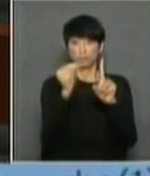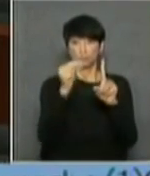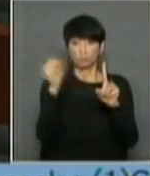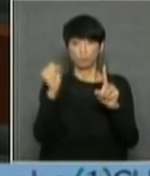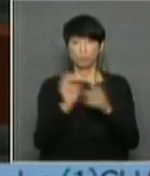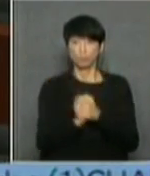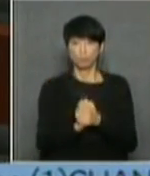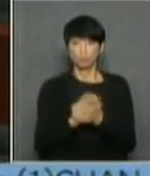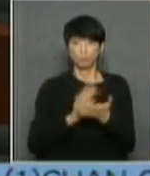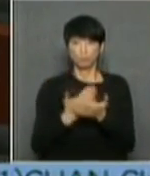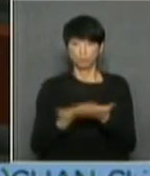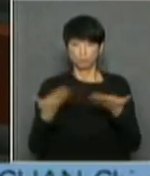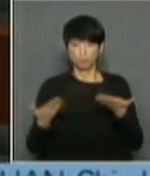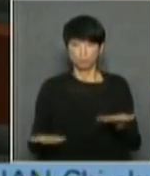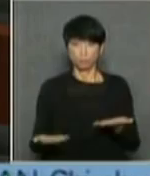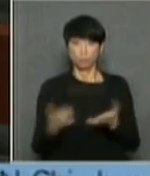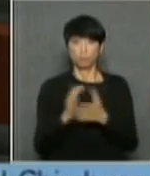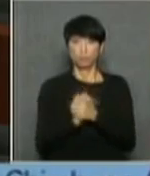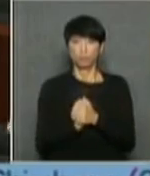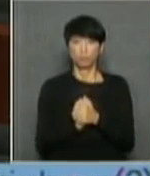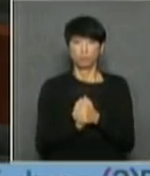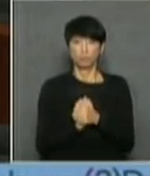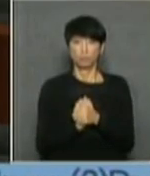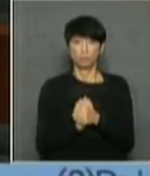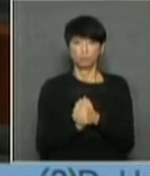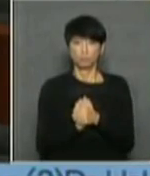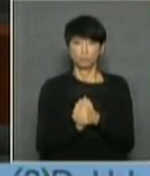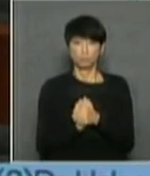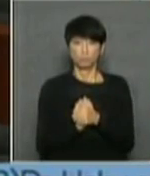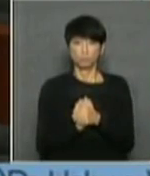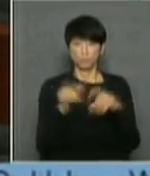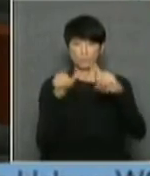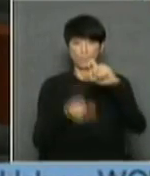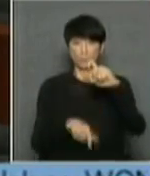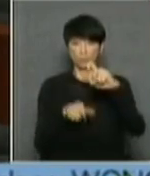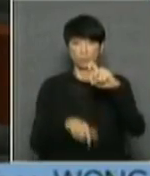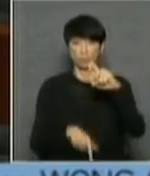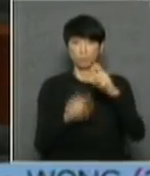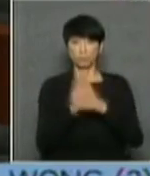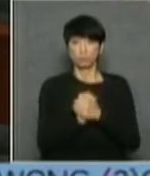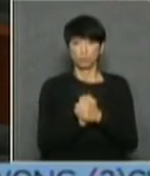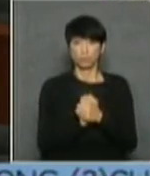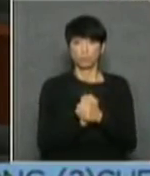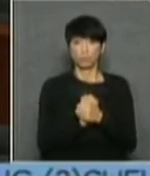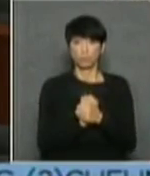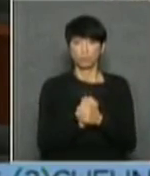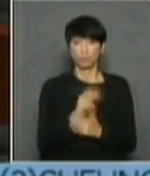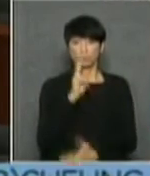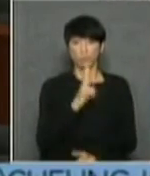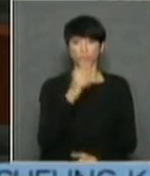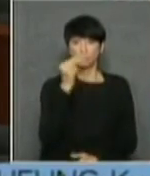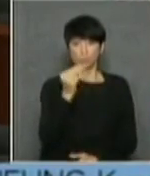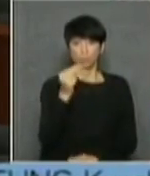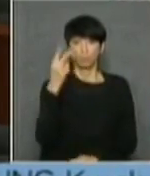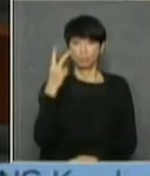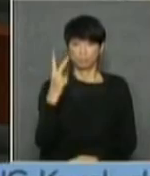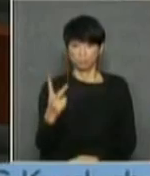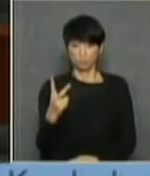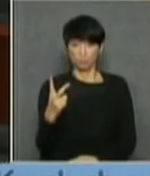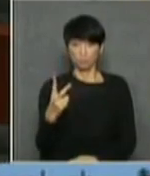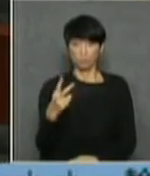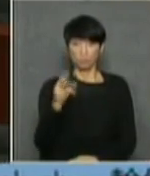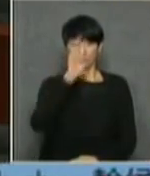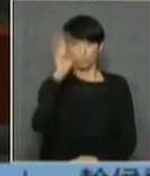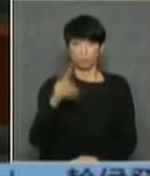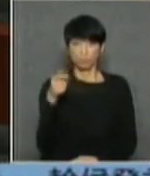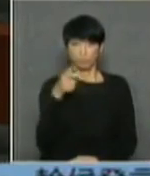但係到今期呢，即係九月份啦，呢、這個今期呢佢要交272蚊嘅水費，係上